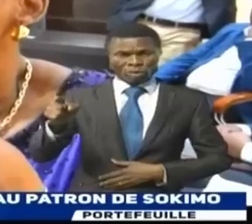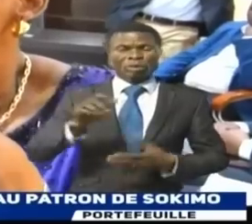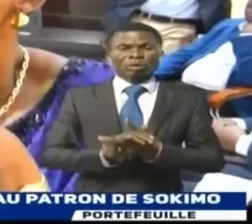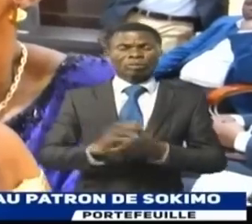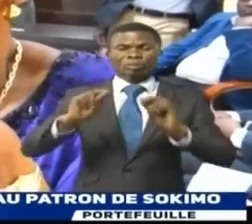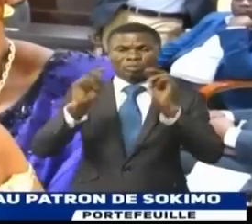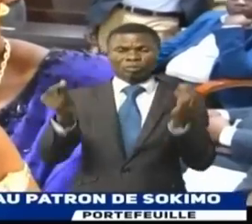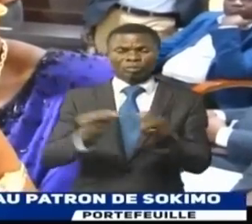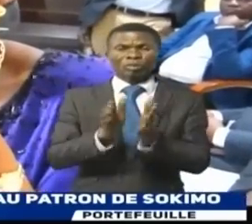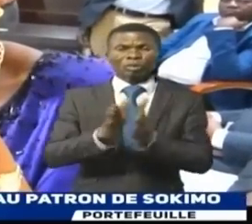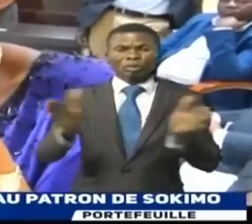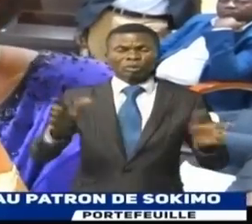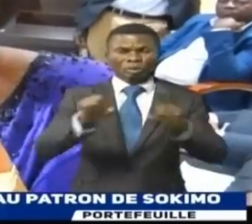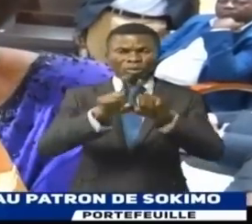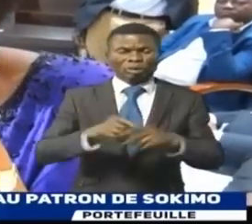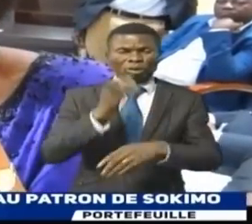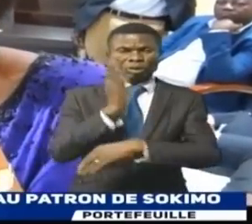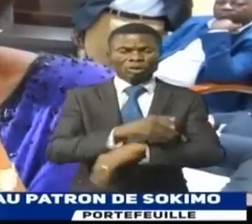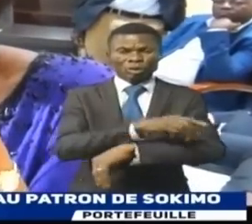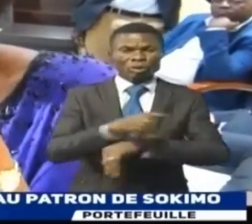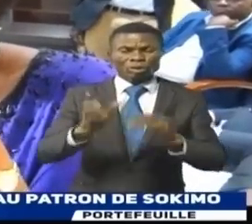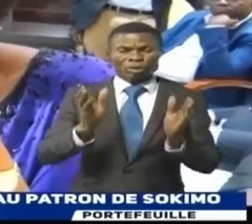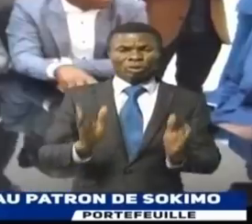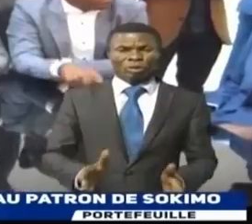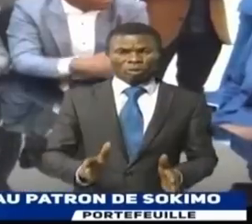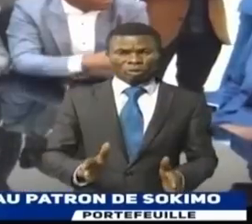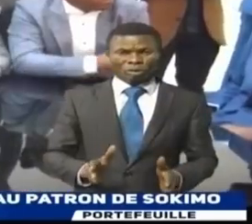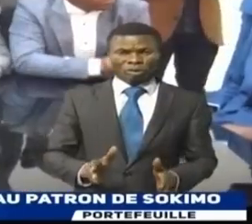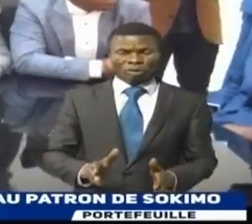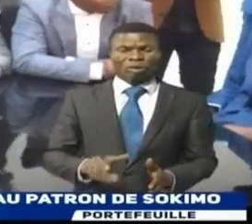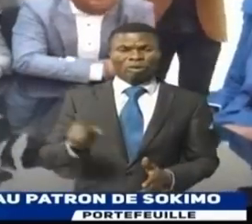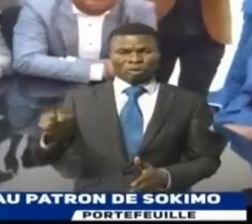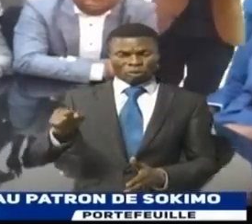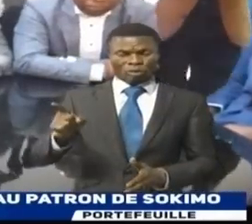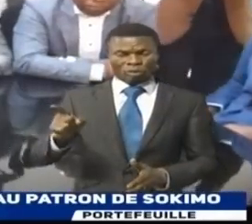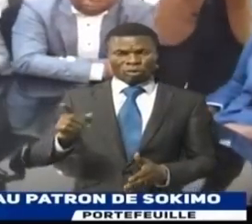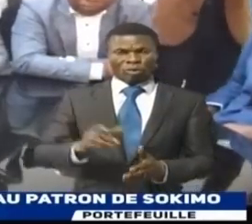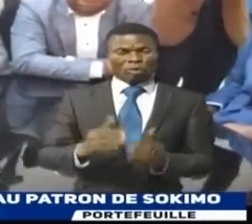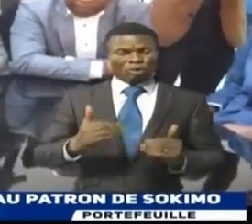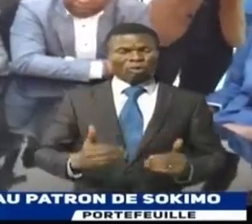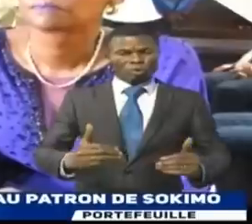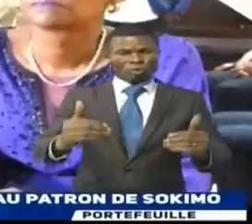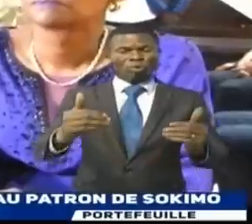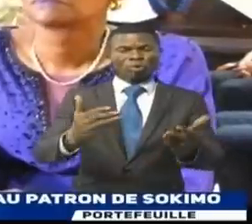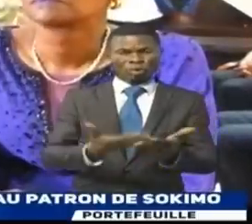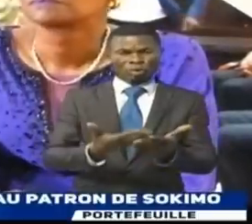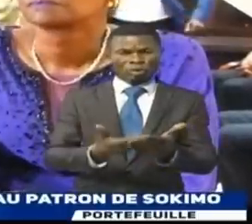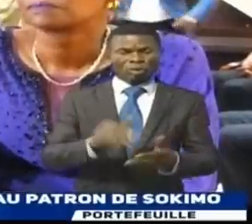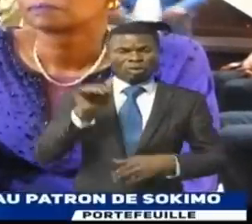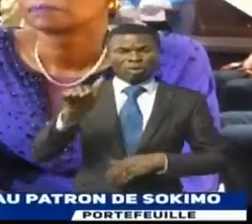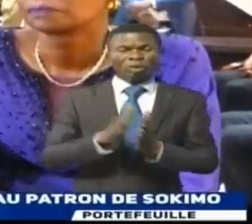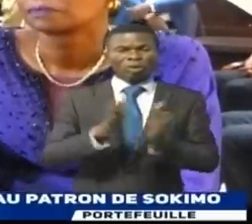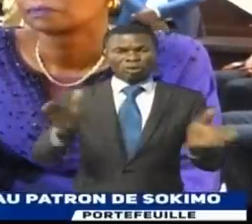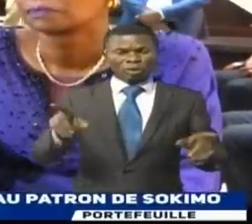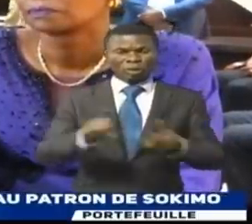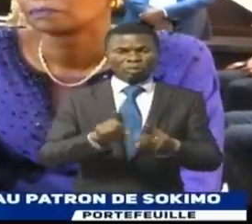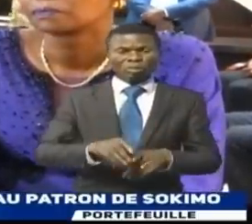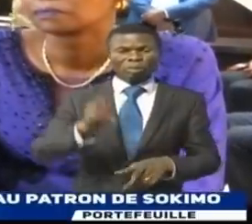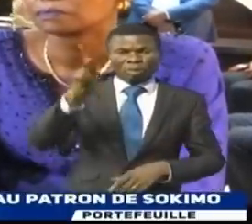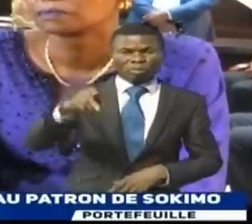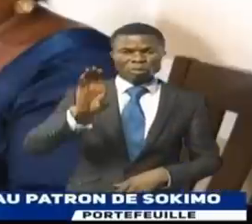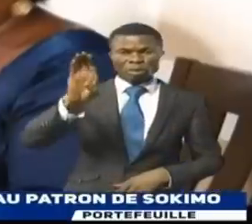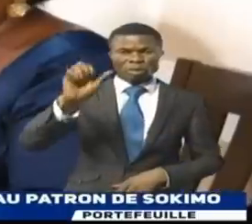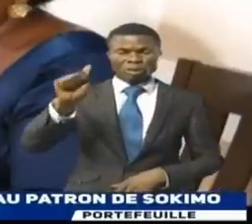délégation générale et au conseil d'administration qu'elle va désormais conduire. Les DG, comme la PCA,